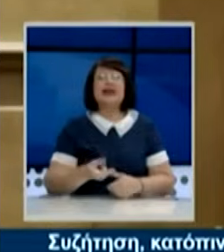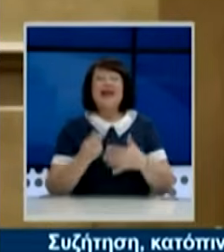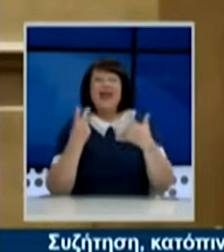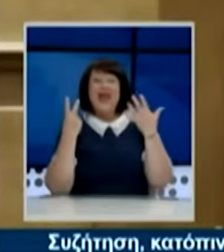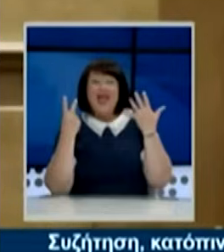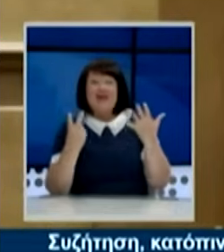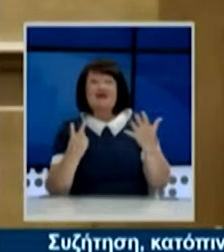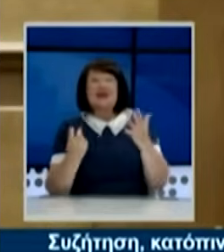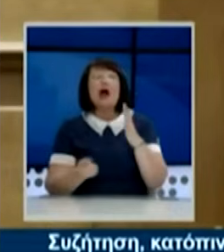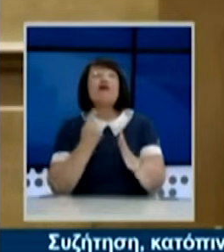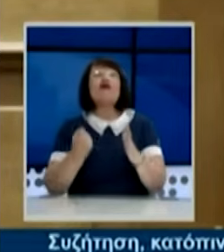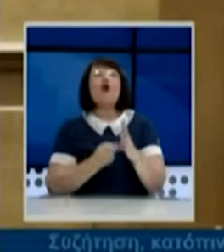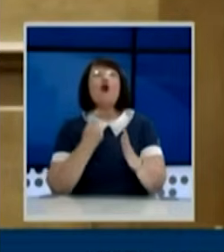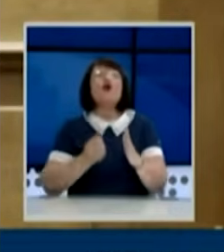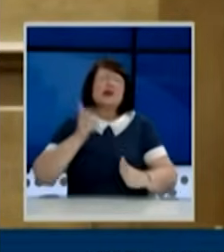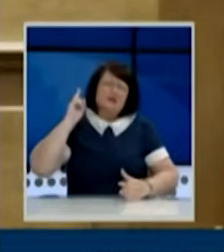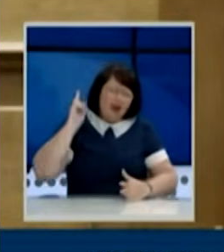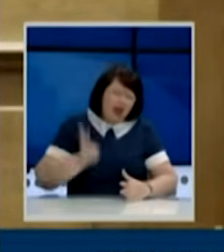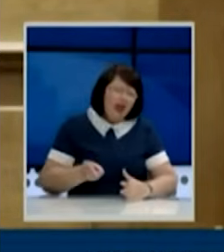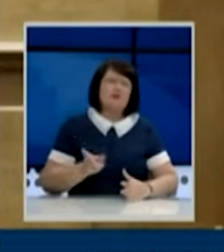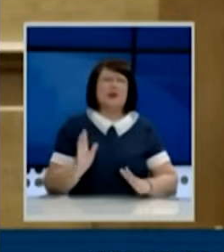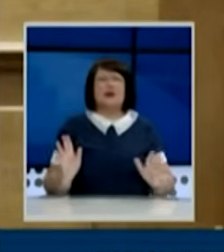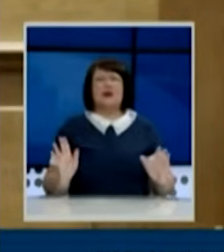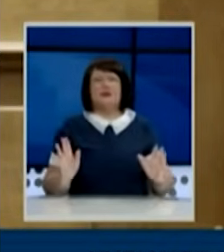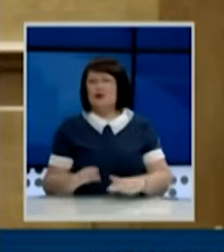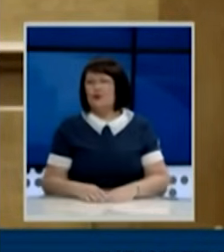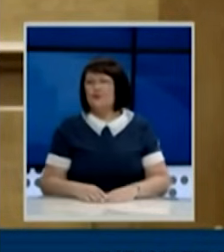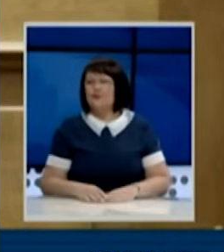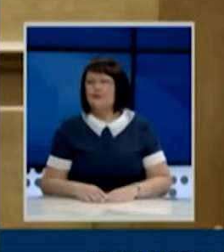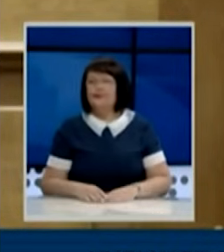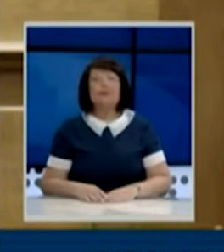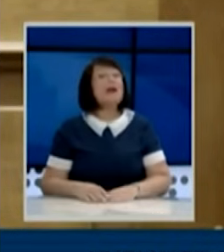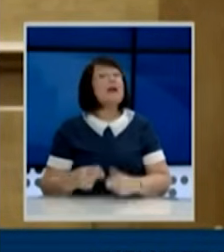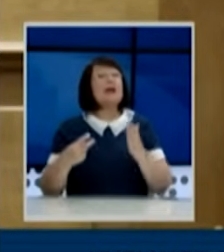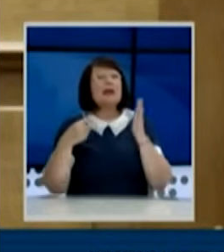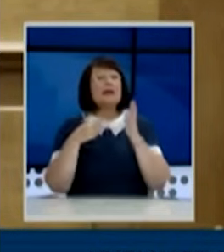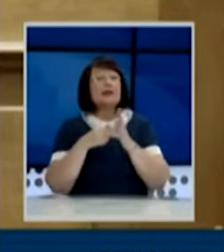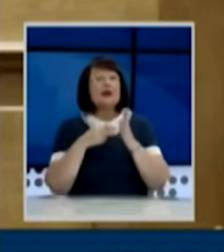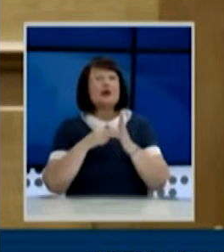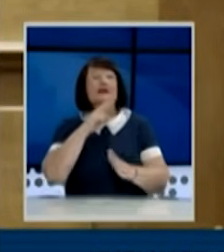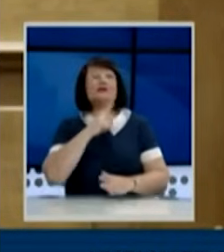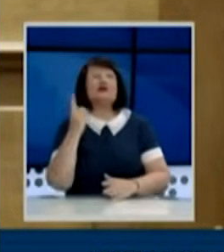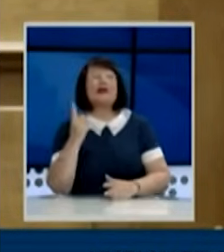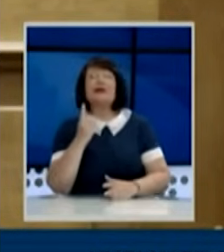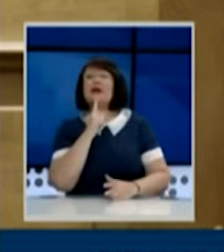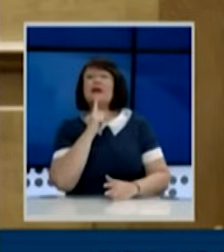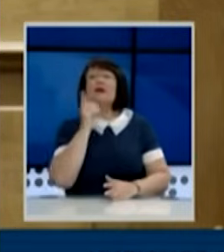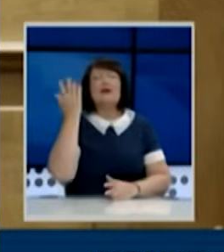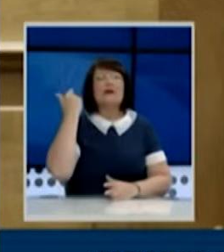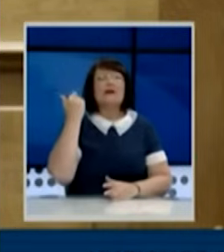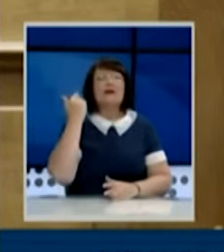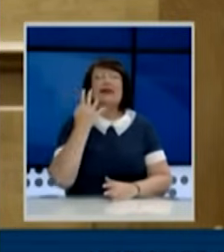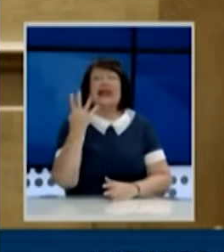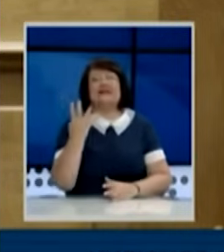ΣΥΡΙΖΑ κατακαιρματισμένο, με την εικόνα της κυβέρνησης προβληματική και τραυματισμένη, αν οι πολίτες στραφούν στα άκρα, εκεί